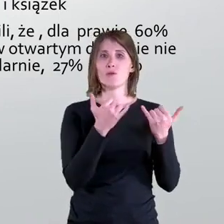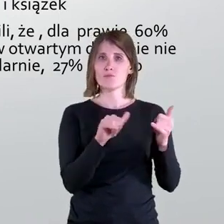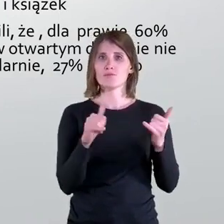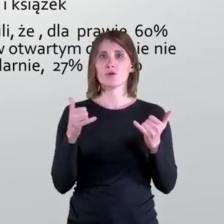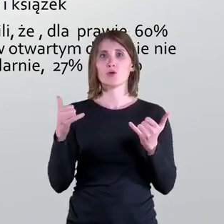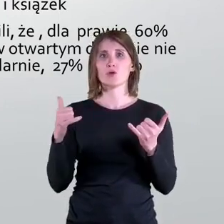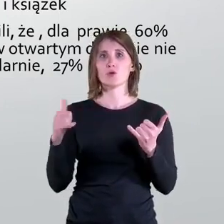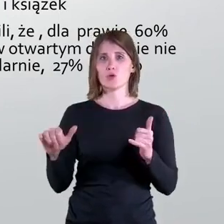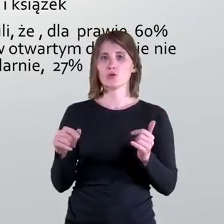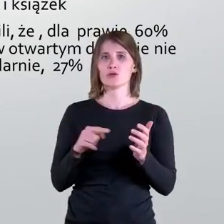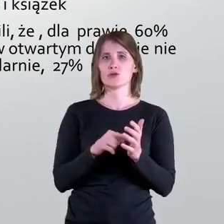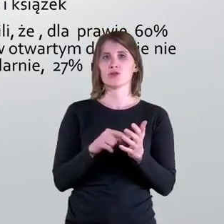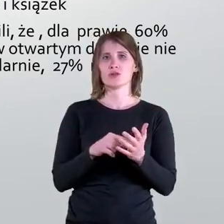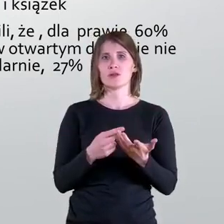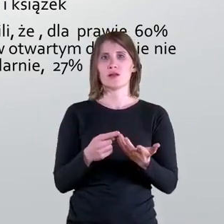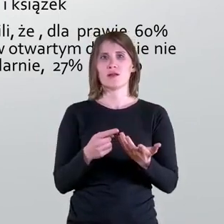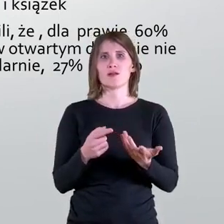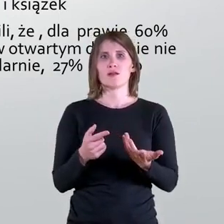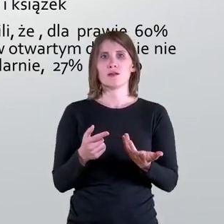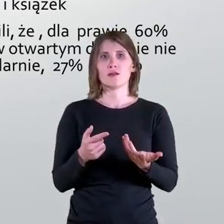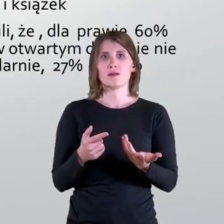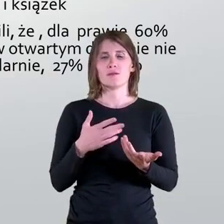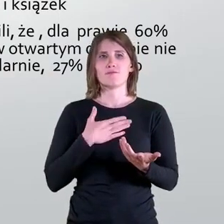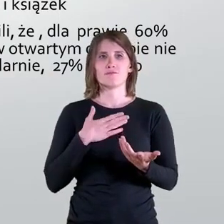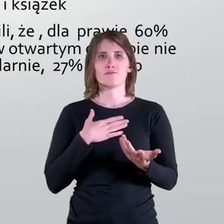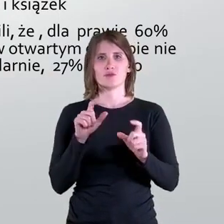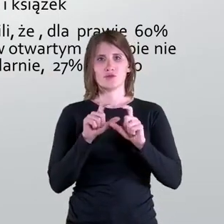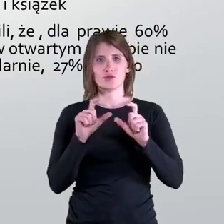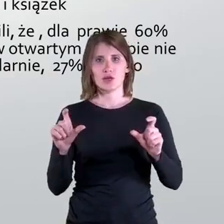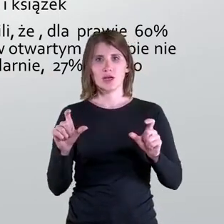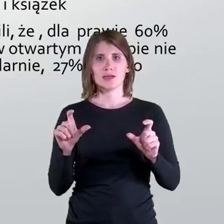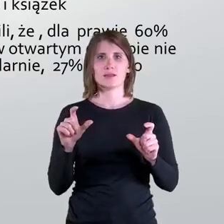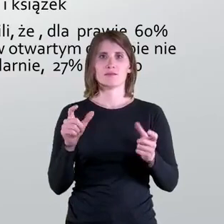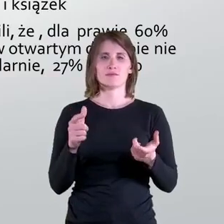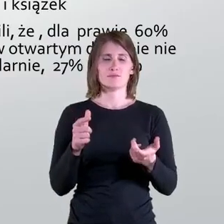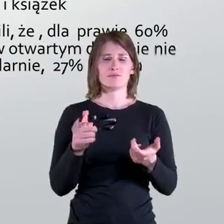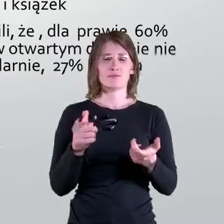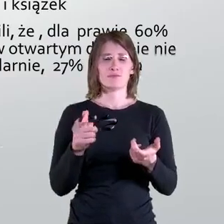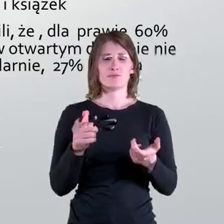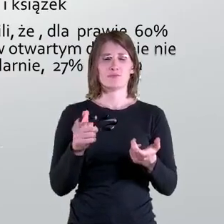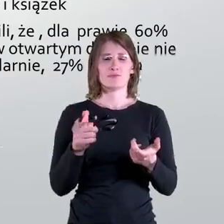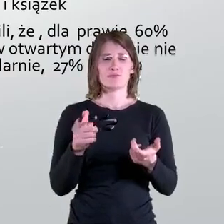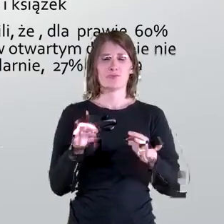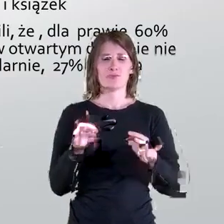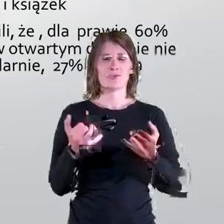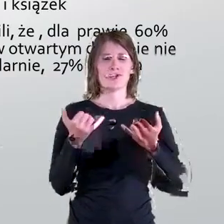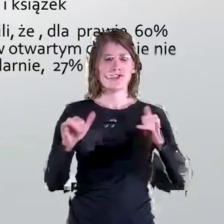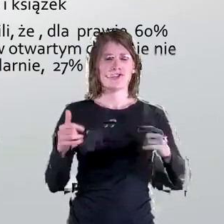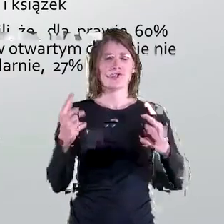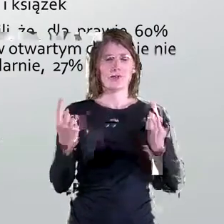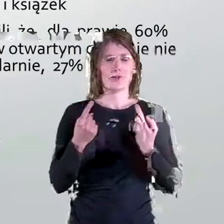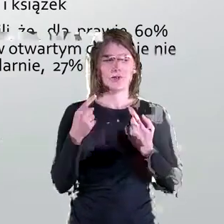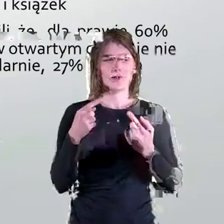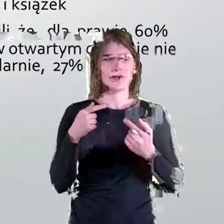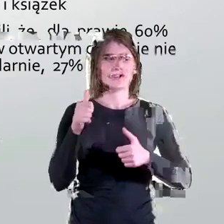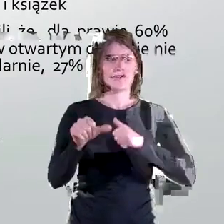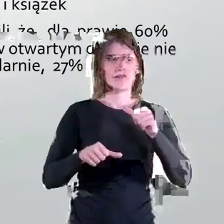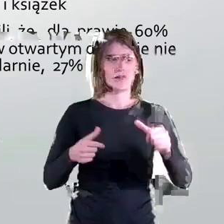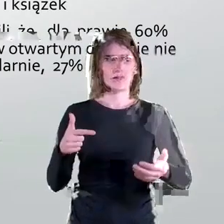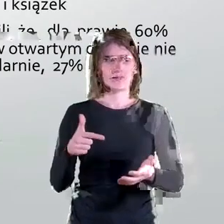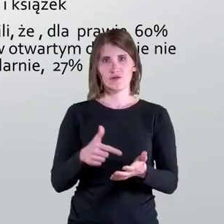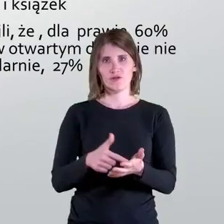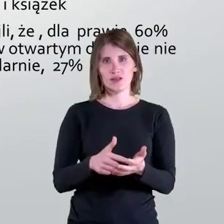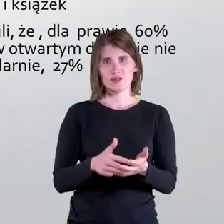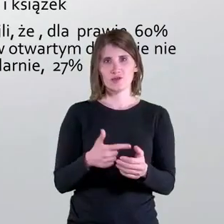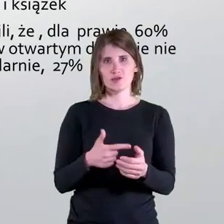Pewne ramy czasowe mamy zupełnie inną sytuację dzisiaj 2021 roku